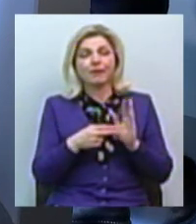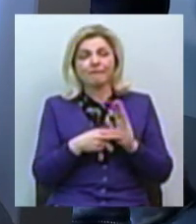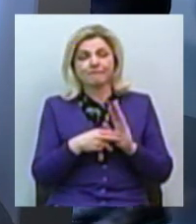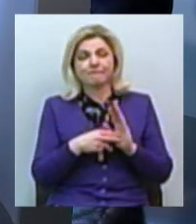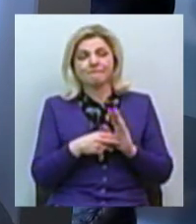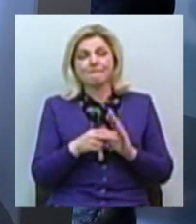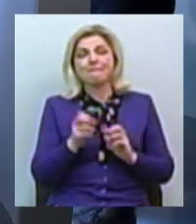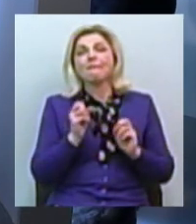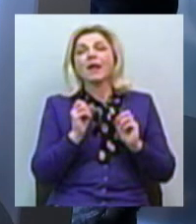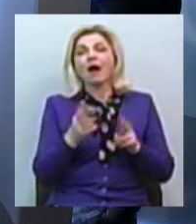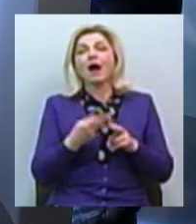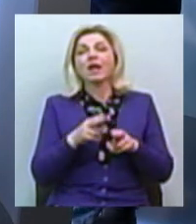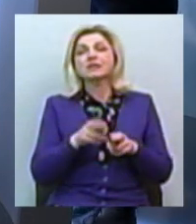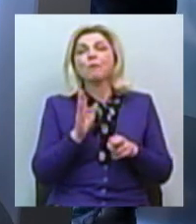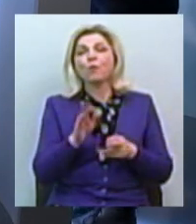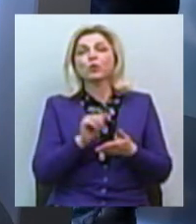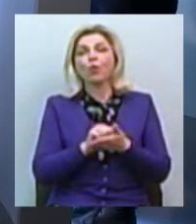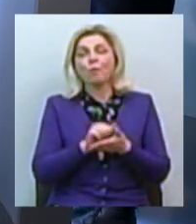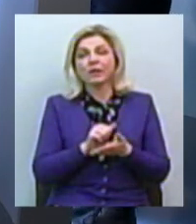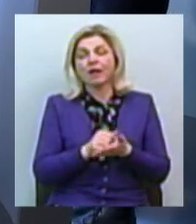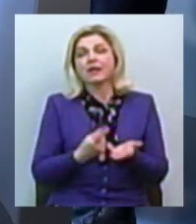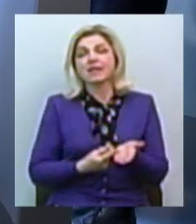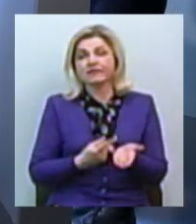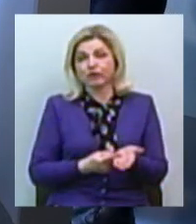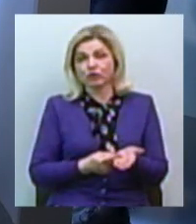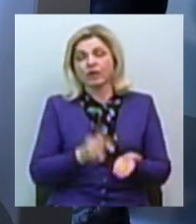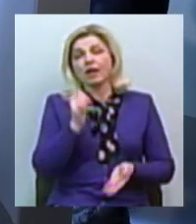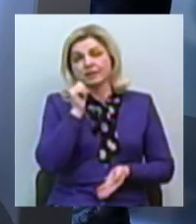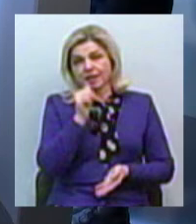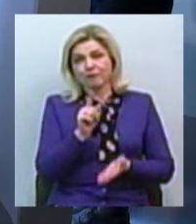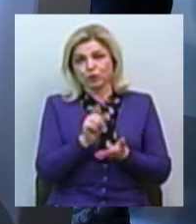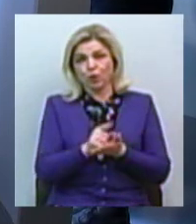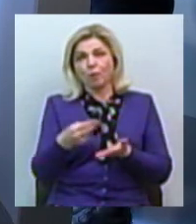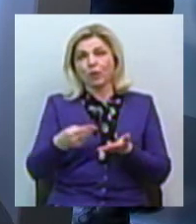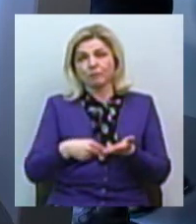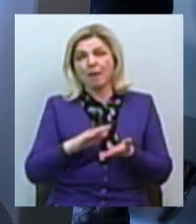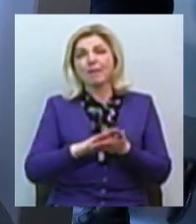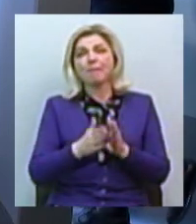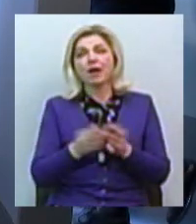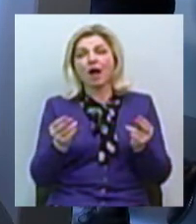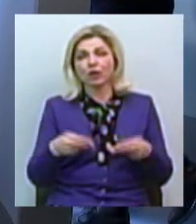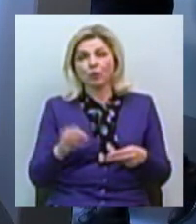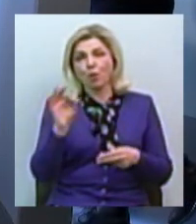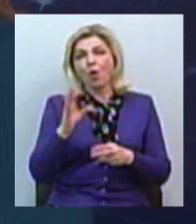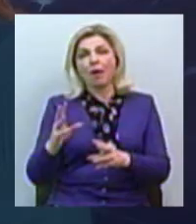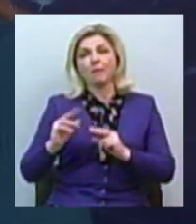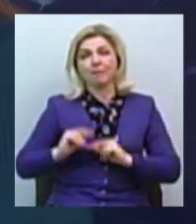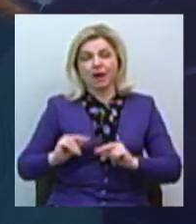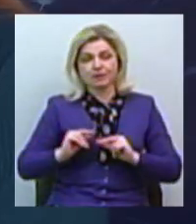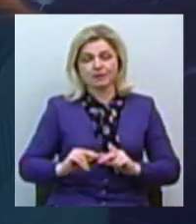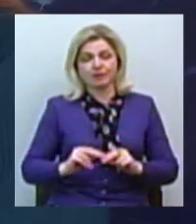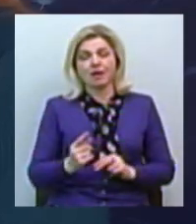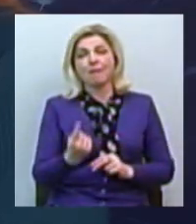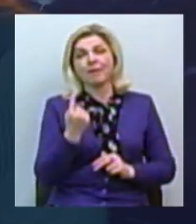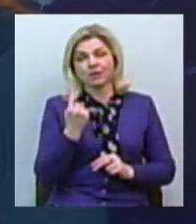це буде документально засвідчено. Так, ми завтра плануємо підписати меморандум щодо співпраці нашої.